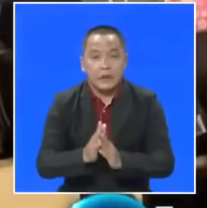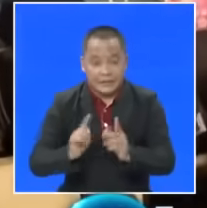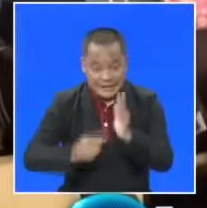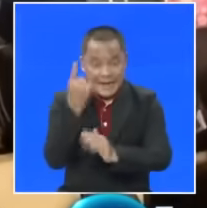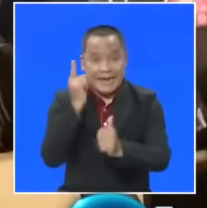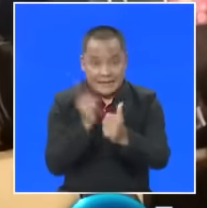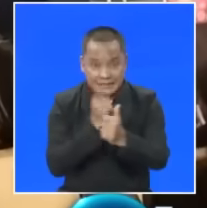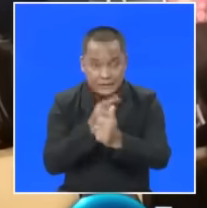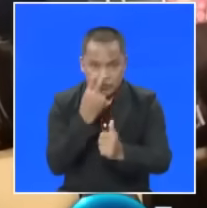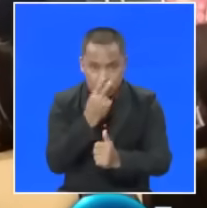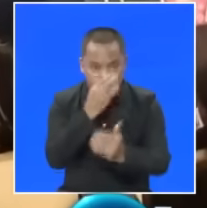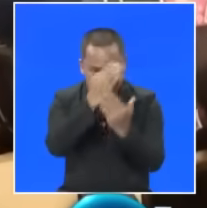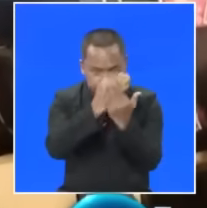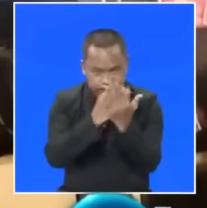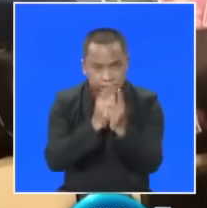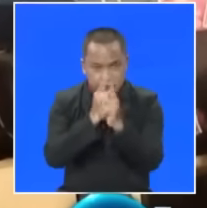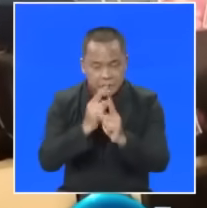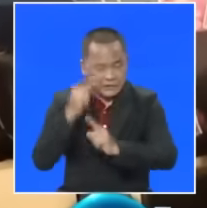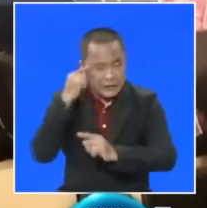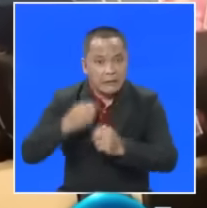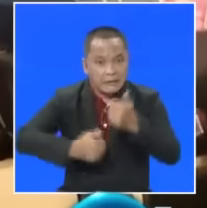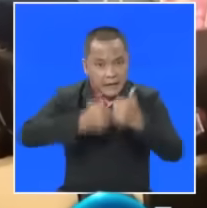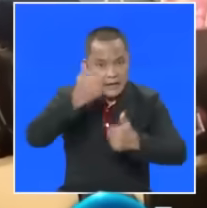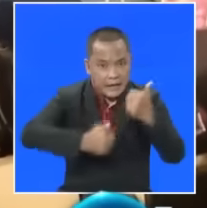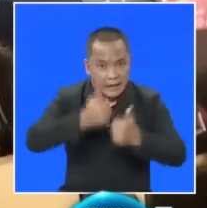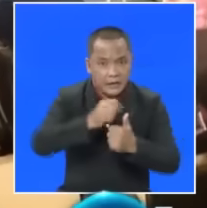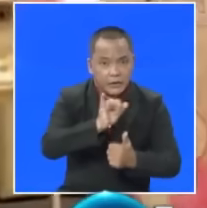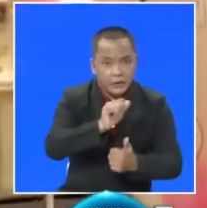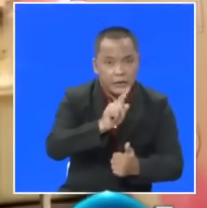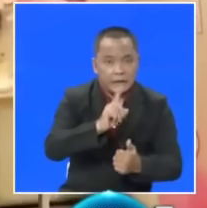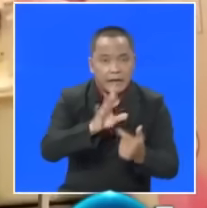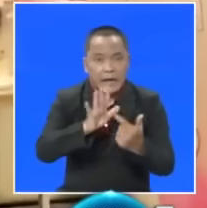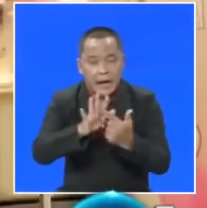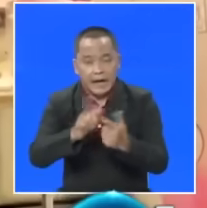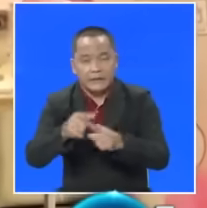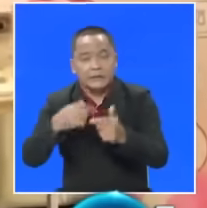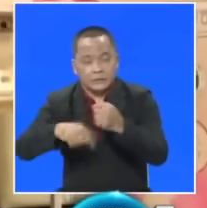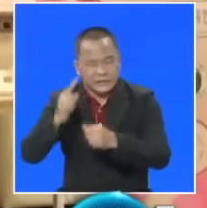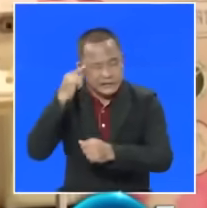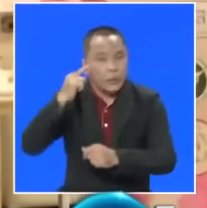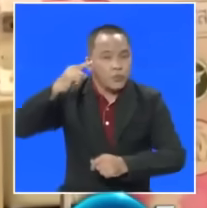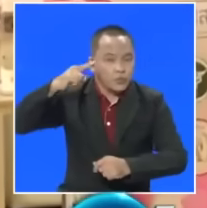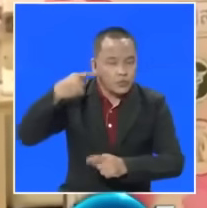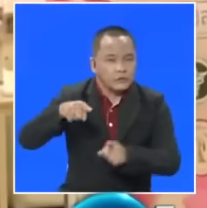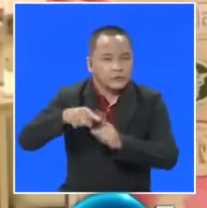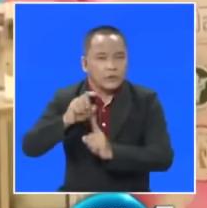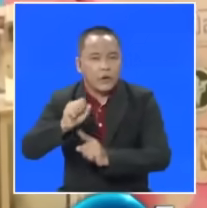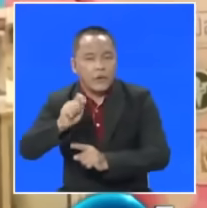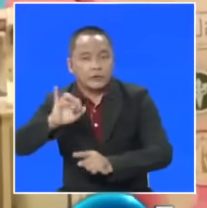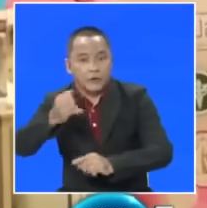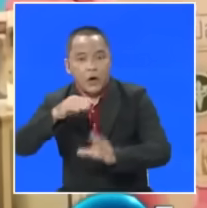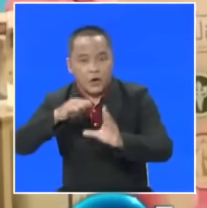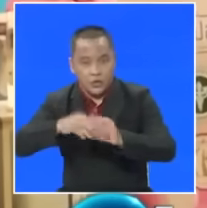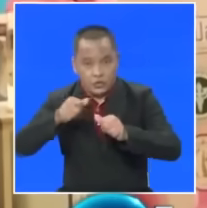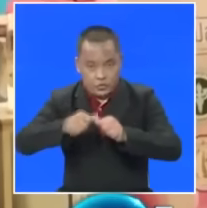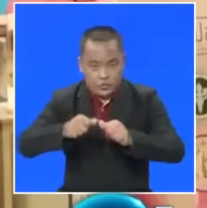ยกแรกจากที่ดูตัวก็จะเป็นการสู้กันระหว่างยลดากับอธิรัตน์ยลดาหวังสุภกิจโกศลที่นั่งเก้า